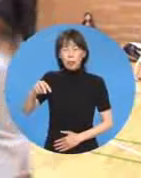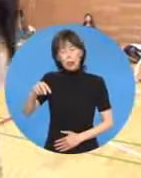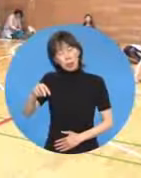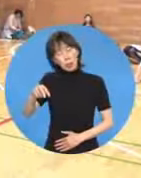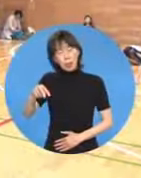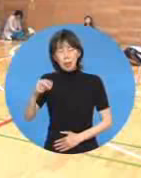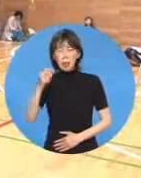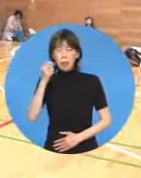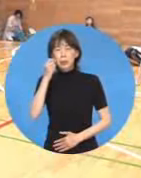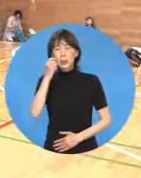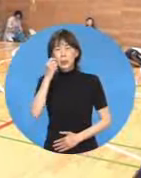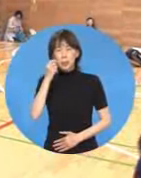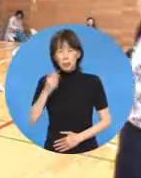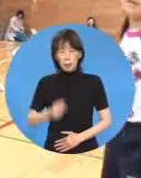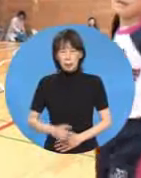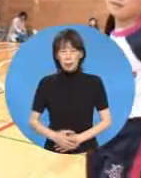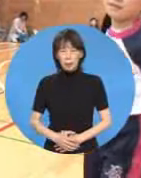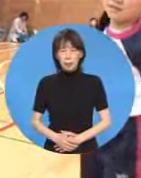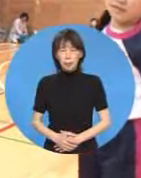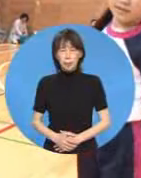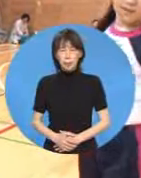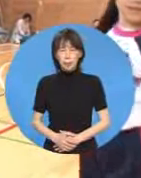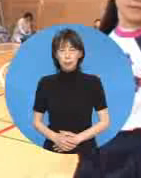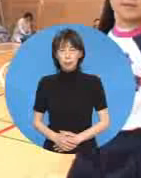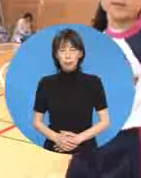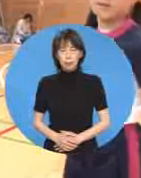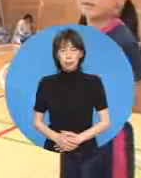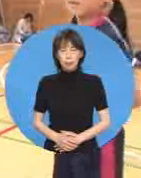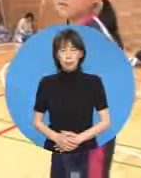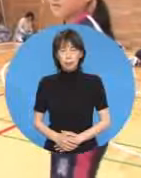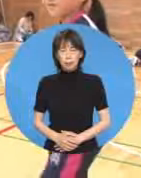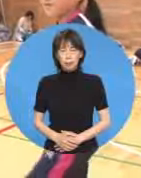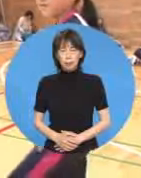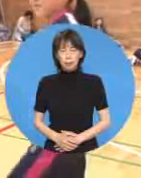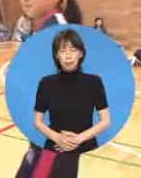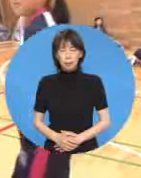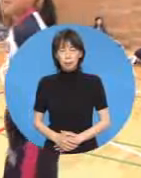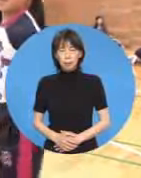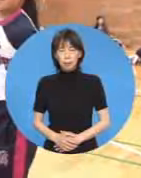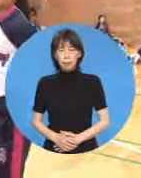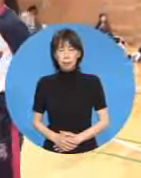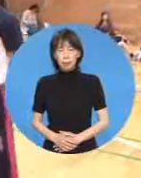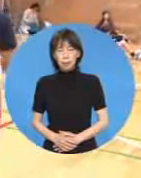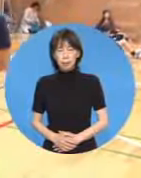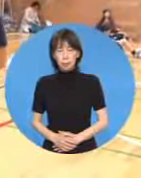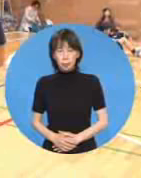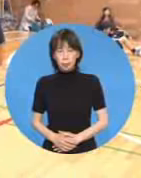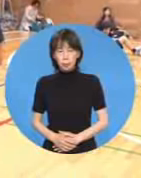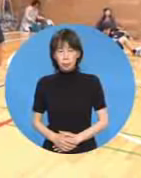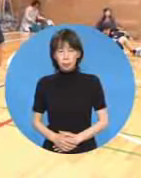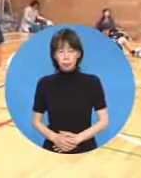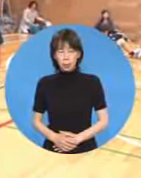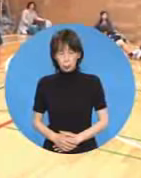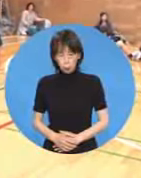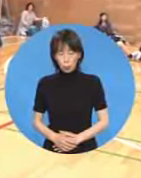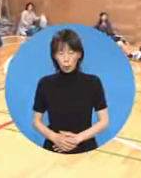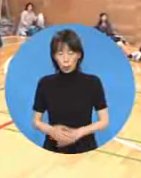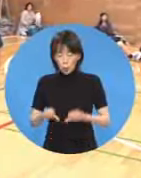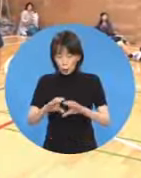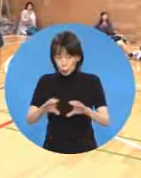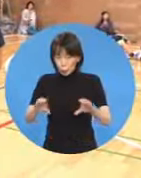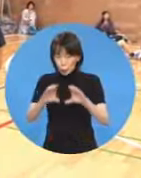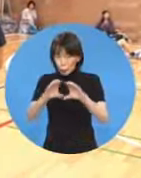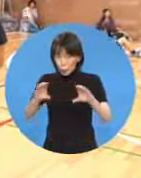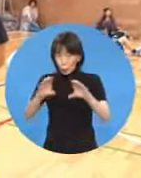が飛べなかったから難しかったです先生に教えてもらってどんなことができるようになりました